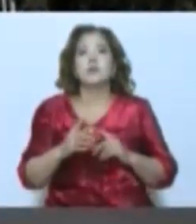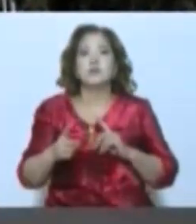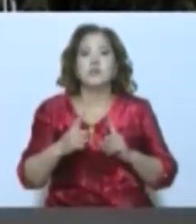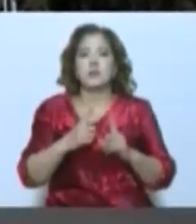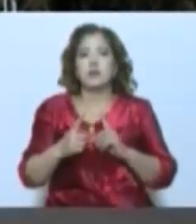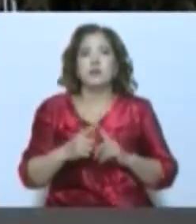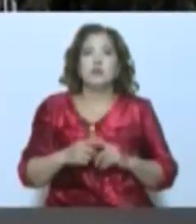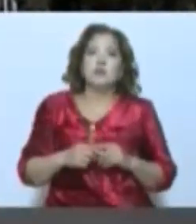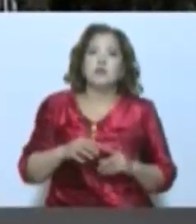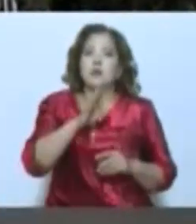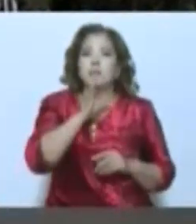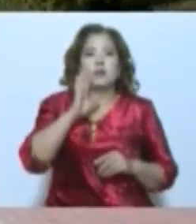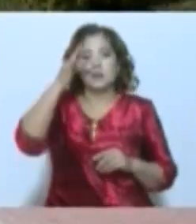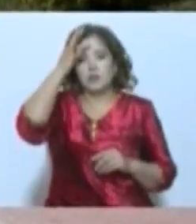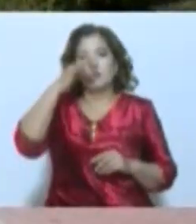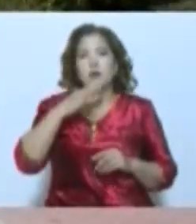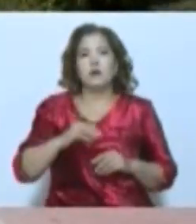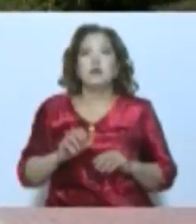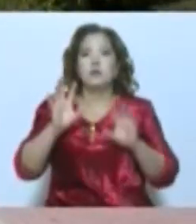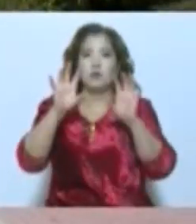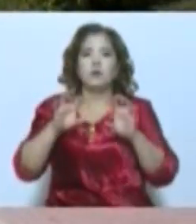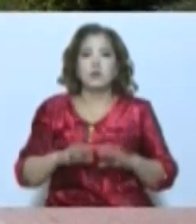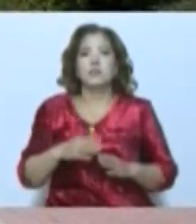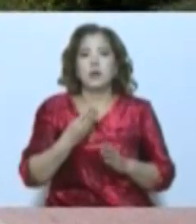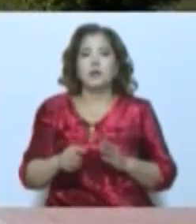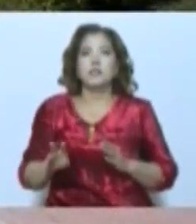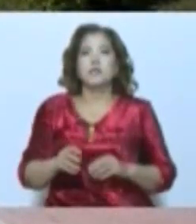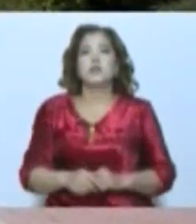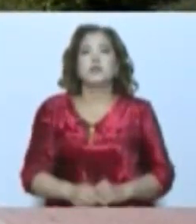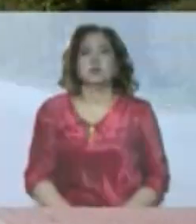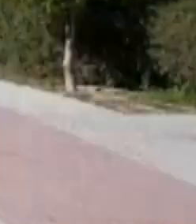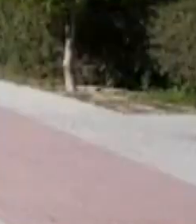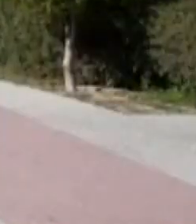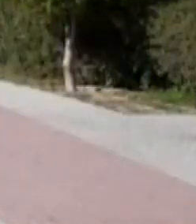танытпаған жағдайда ата-ана құқығынан айырылады. Абзал Айхат, Саламат Таумұрынов, Дидар.